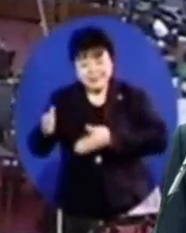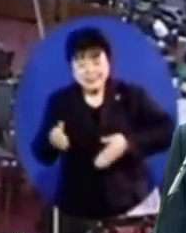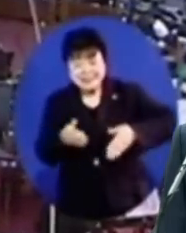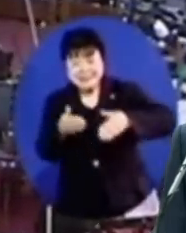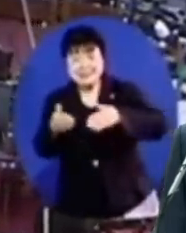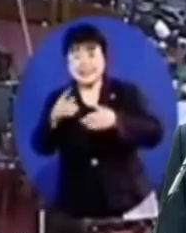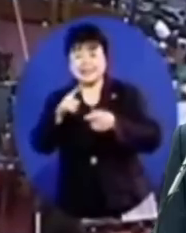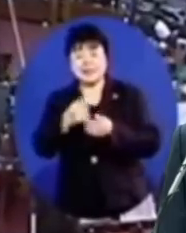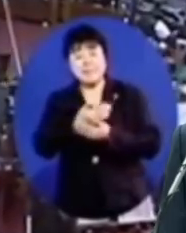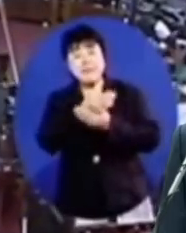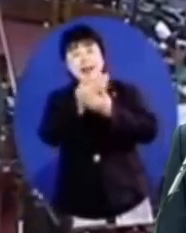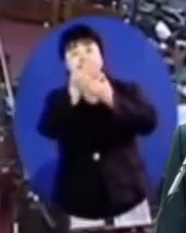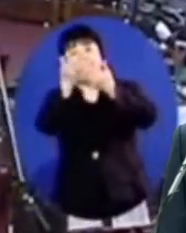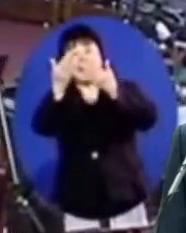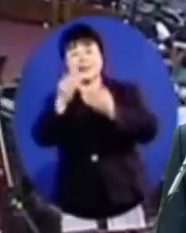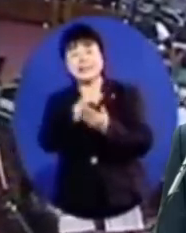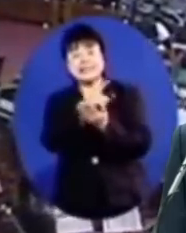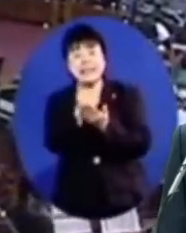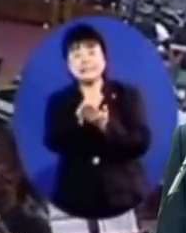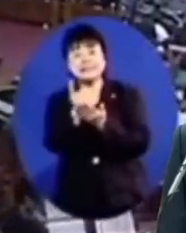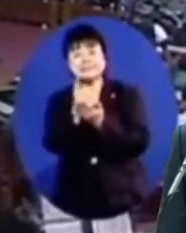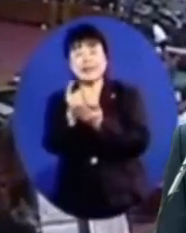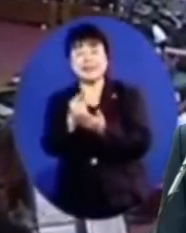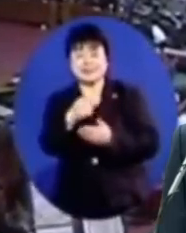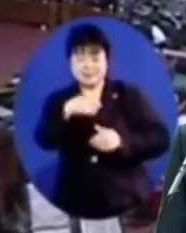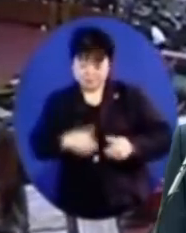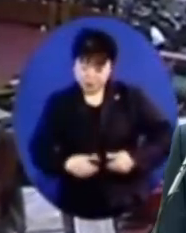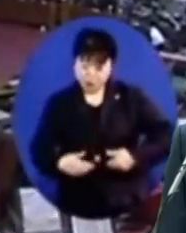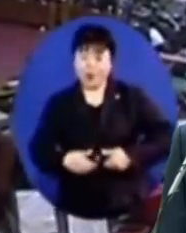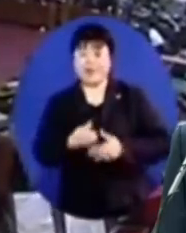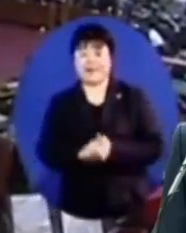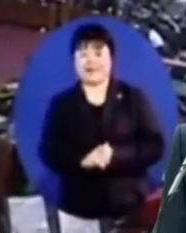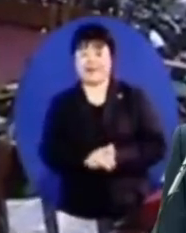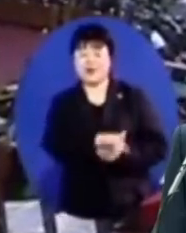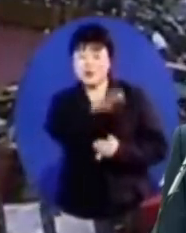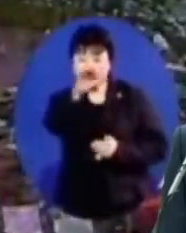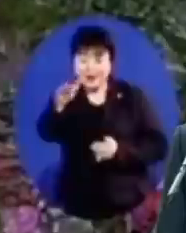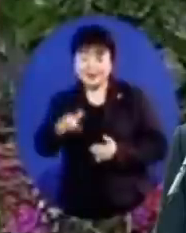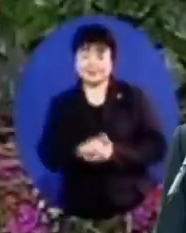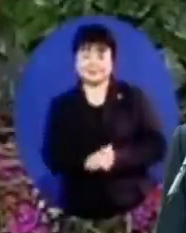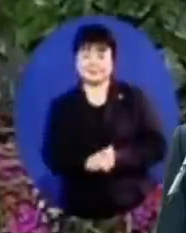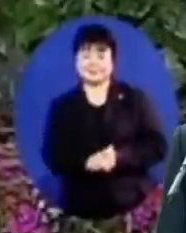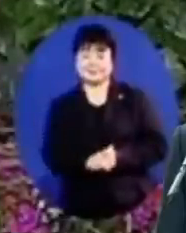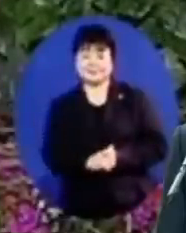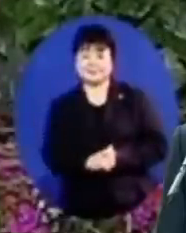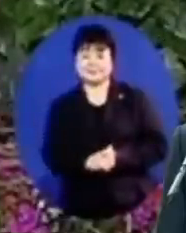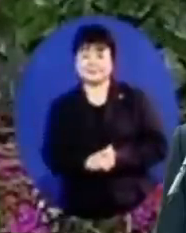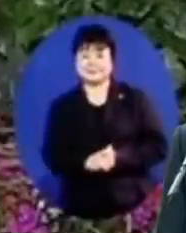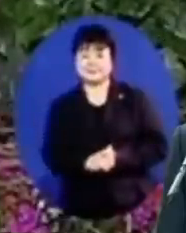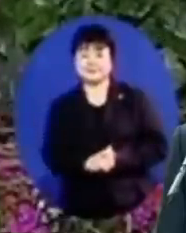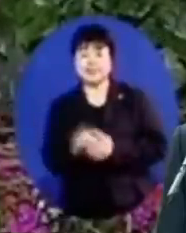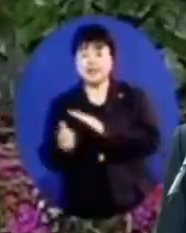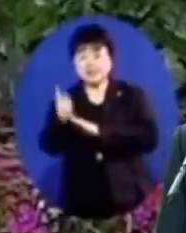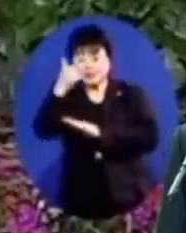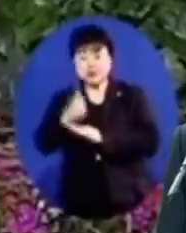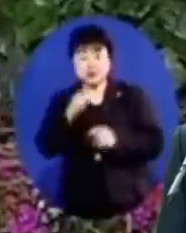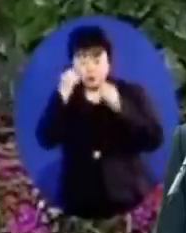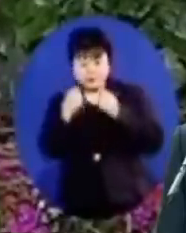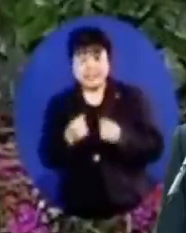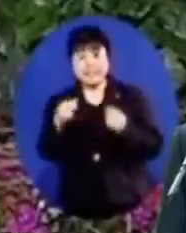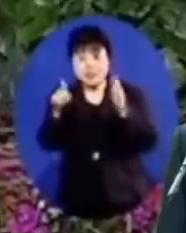앞길을 밝혀주는 나침반이 필요한 것입니다. 우리가 인생을 성공적으로 살기